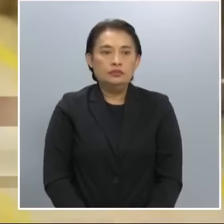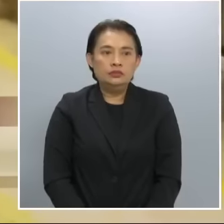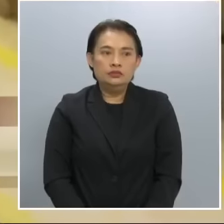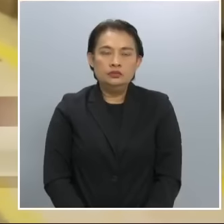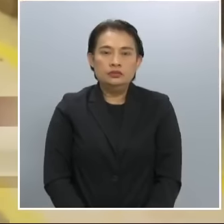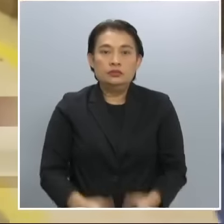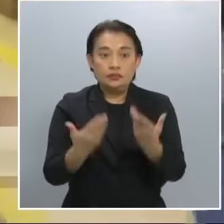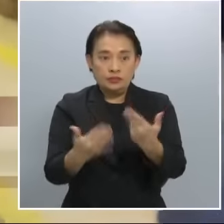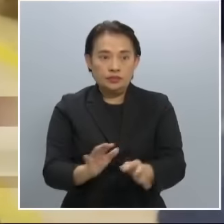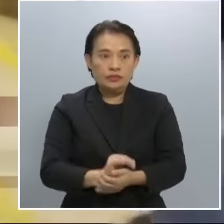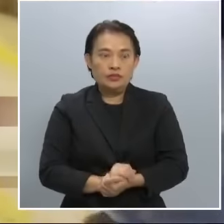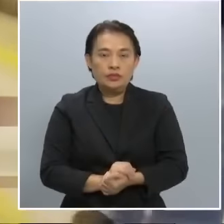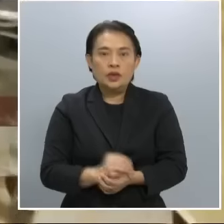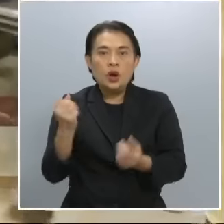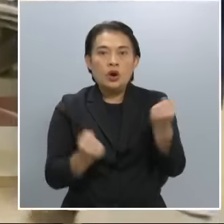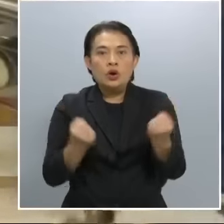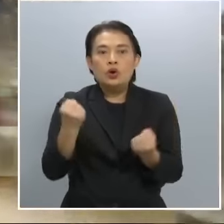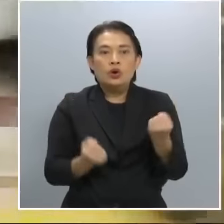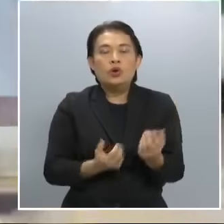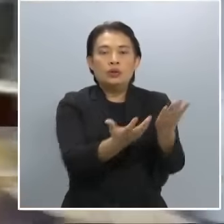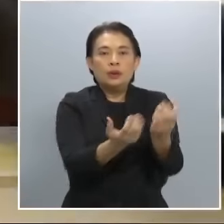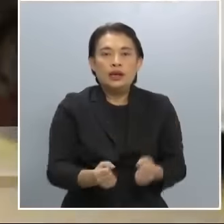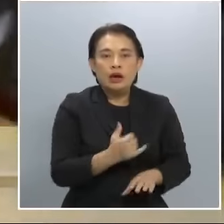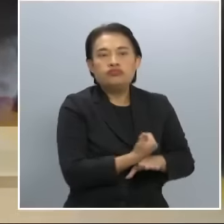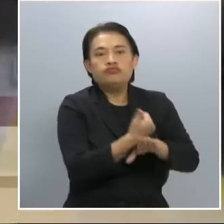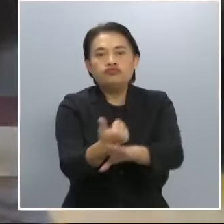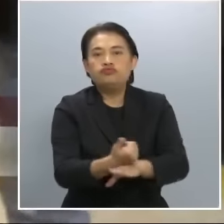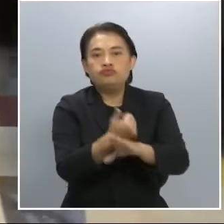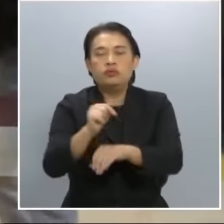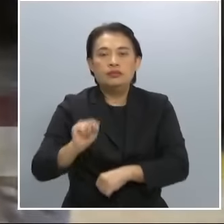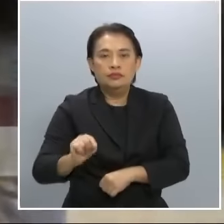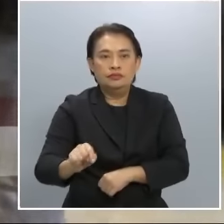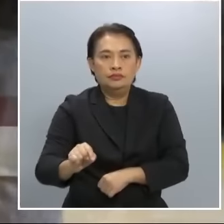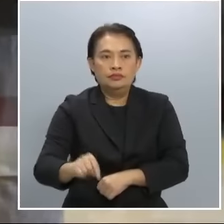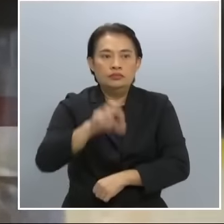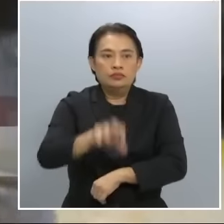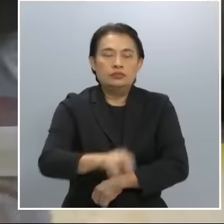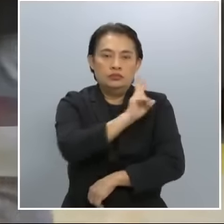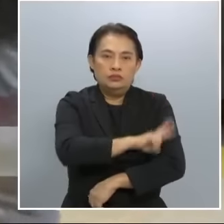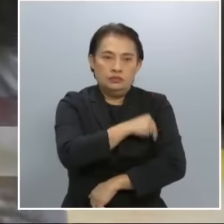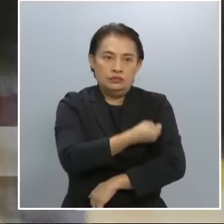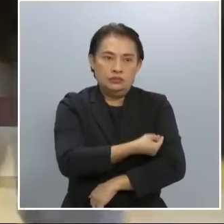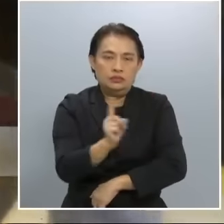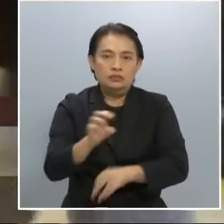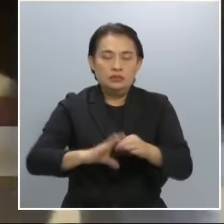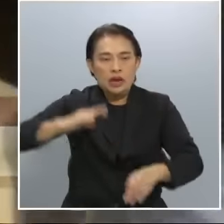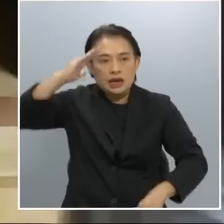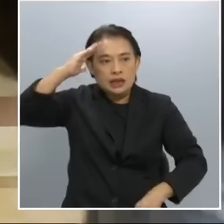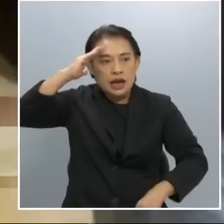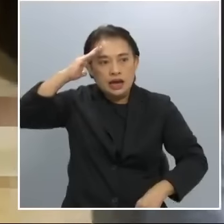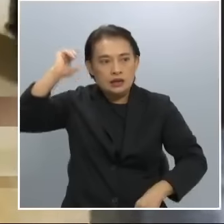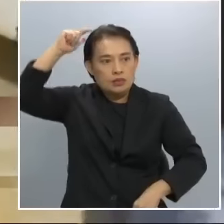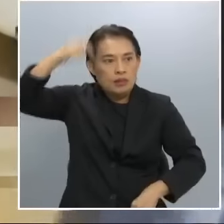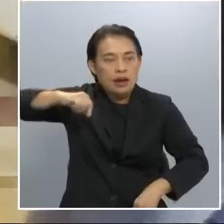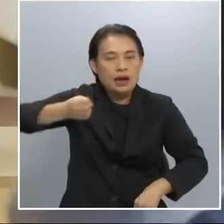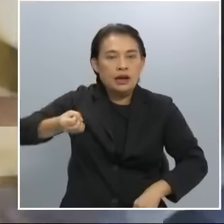แล้วต่อมาค่ะรถพยาบาลก็นำคนเจ็บจำนวนมากทยอยส่งมาที่โรงพยาบาลแม่สอดนะคะส่วนใหญ่เป็นฐานเมียนมาทั้งหมดค่ะมีบาดเจ็บ